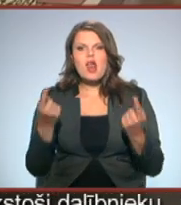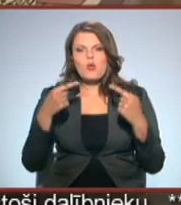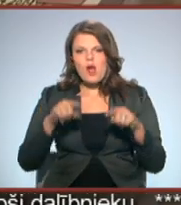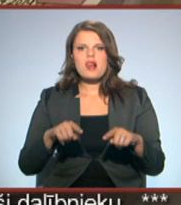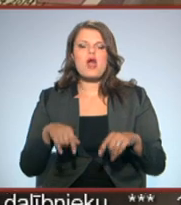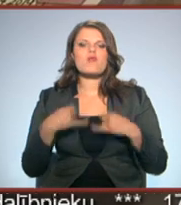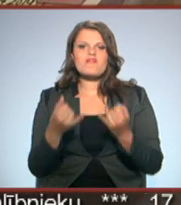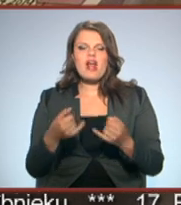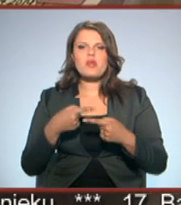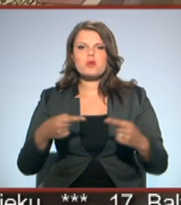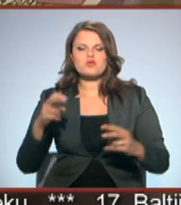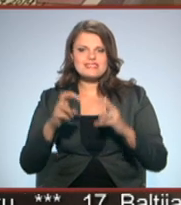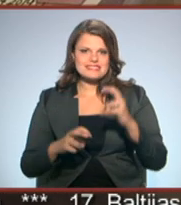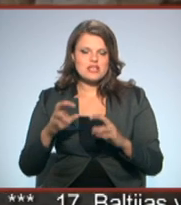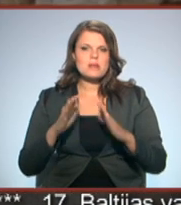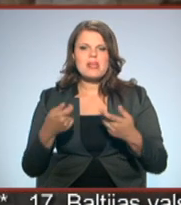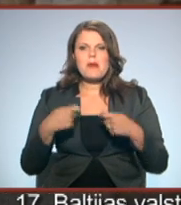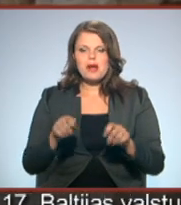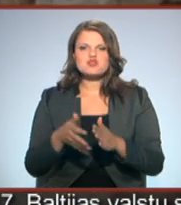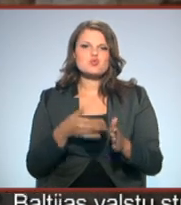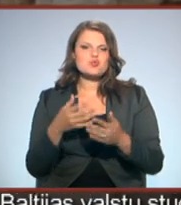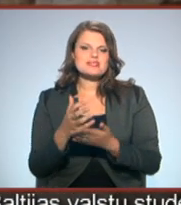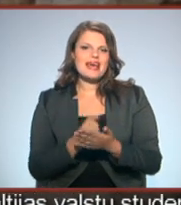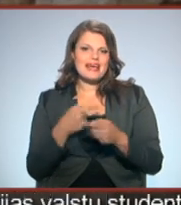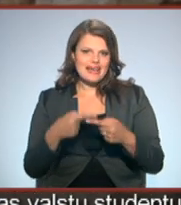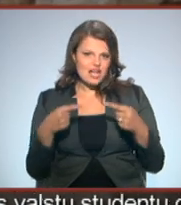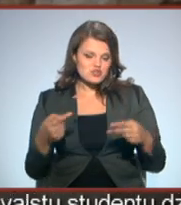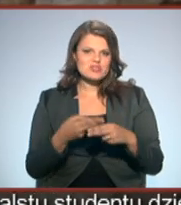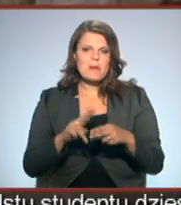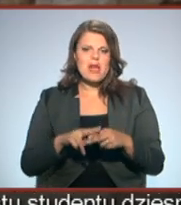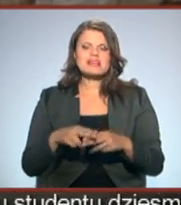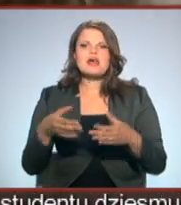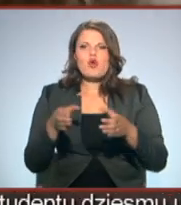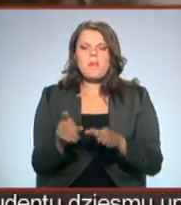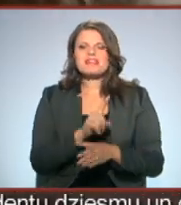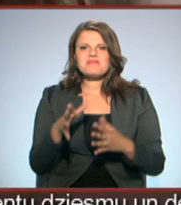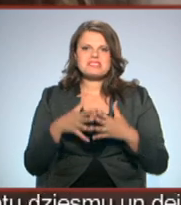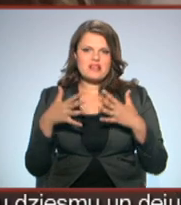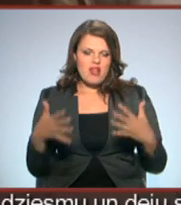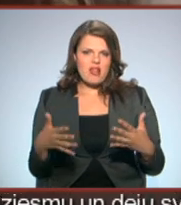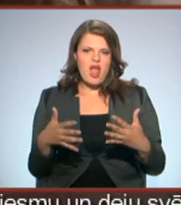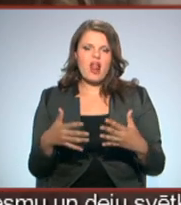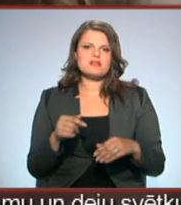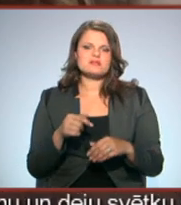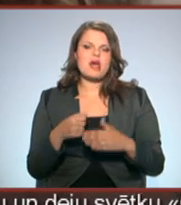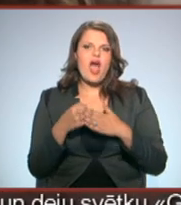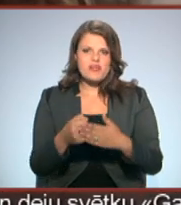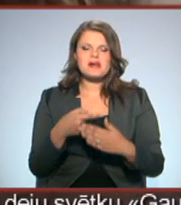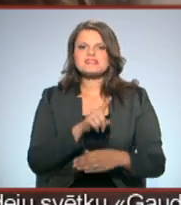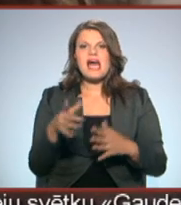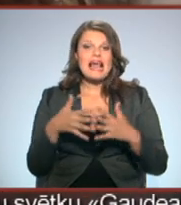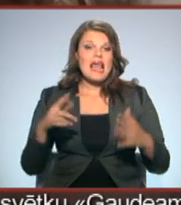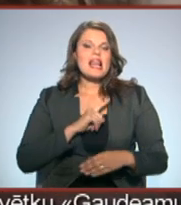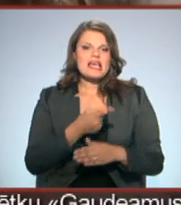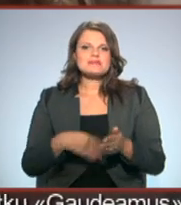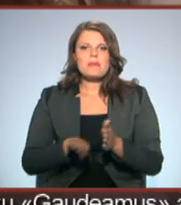bet pārdošanai parasti trūkst resursu, tāpēc kooperatīvs ir liels atspaids. Un tā ir liela iespēja. Man papildus vēl gūt, jo es